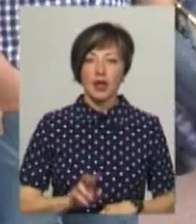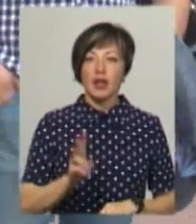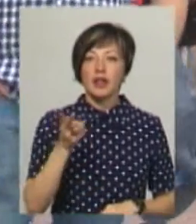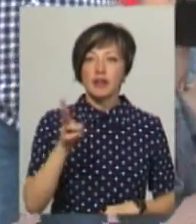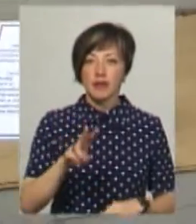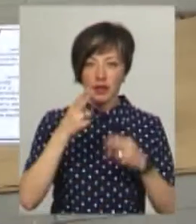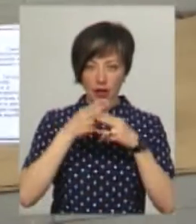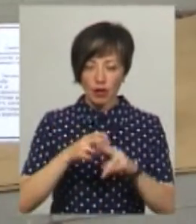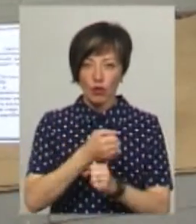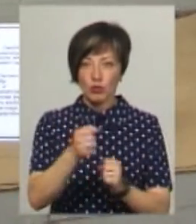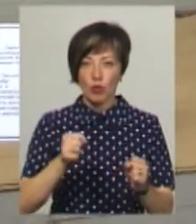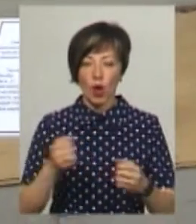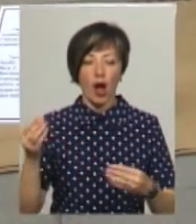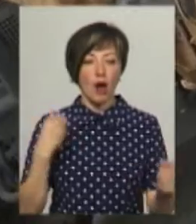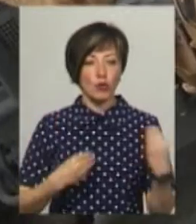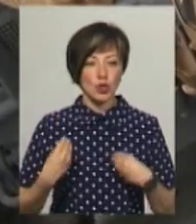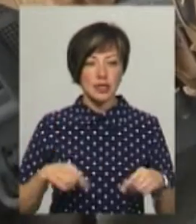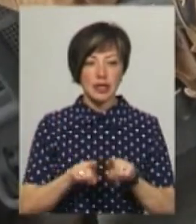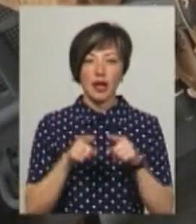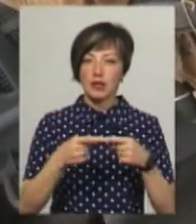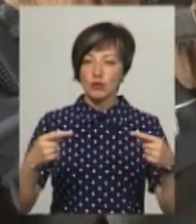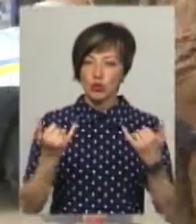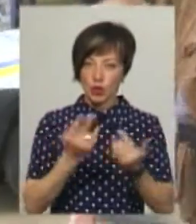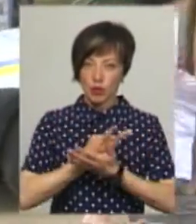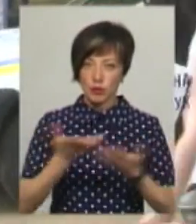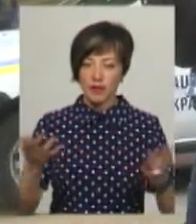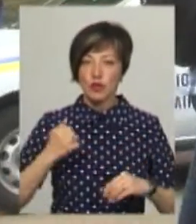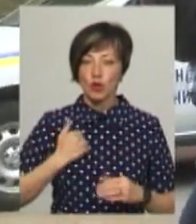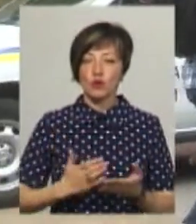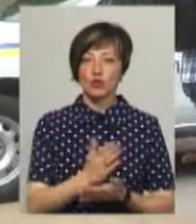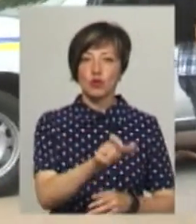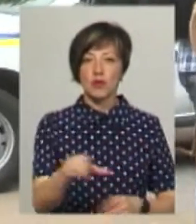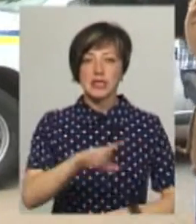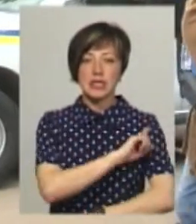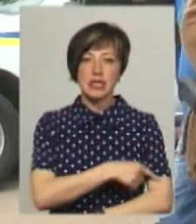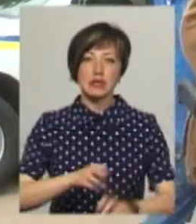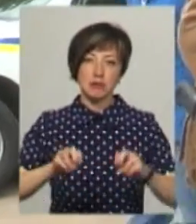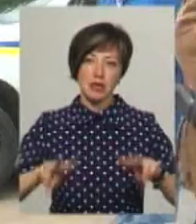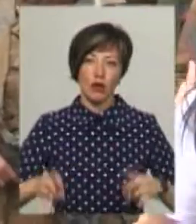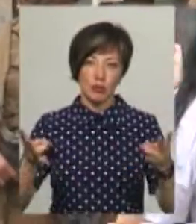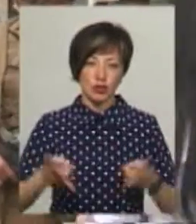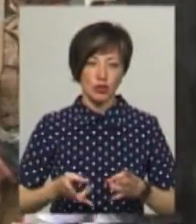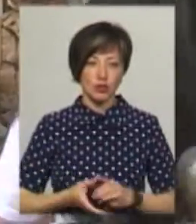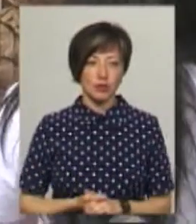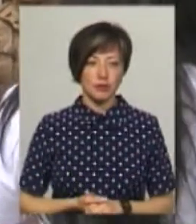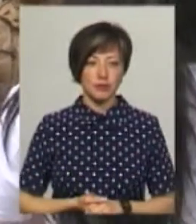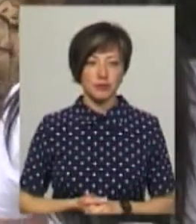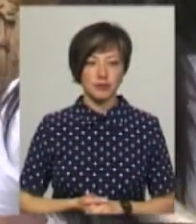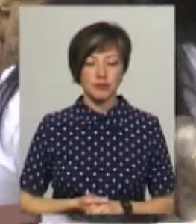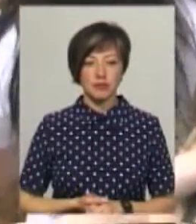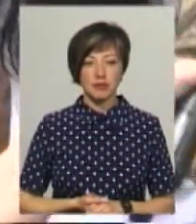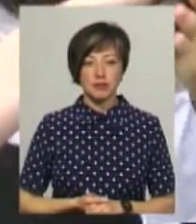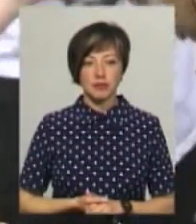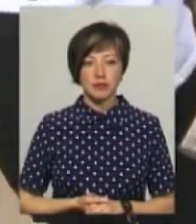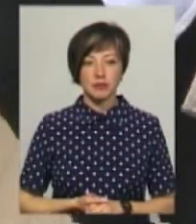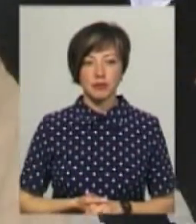2 одиниці техніки, озброєння та амуніція – такі атрибути сьогодні продемонстрували військовослужбовці сил спеціального призначення. На ньому